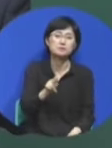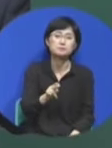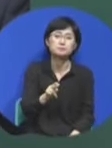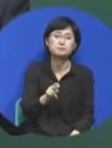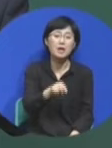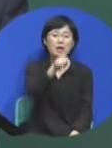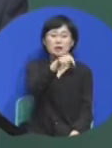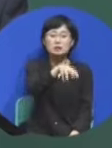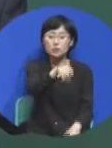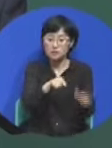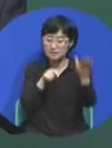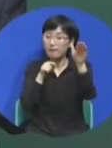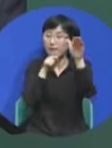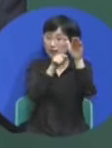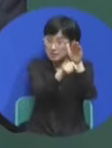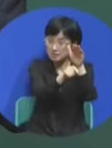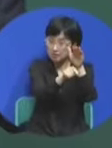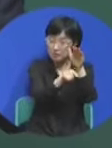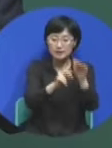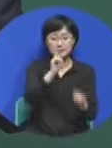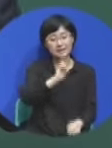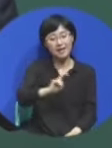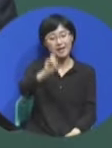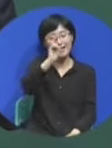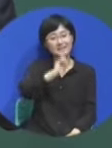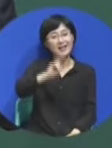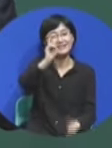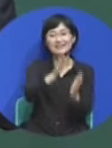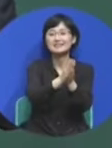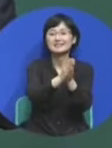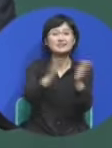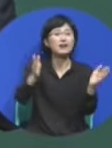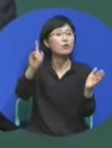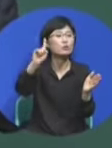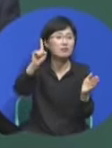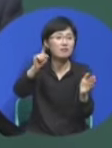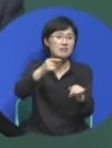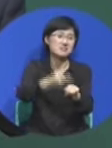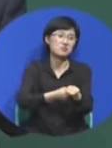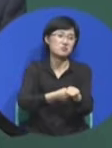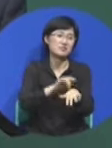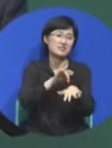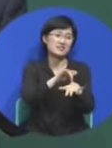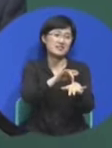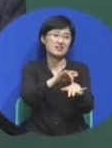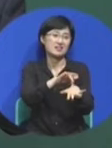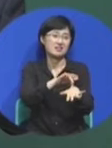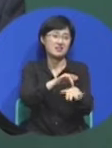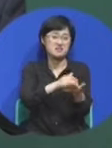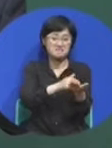眼睛可以看得见的程度，黑暗在攻击。 네, 그런 현장에요. 찬송이 시작되어지면 흑암 소리 꺾여져 버려요.